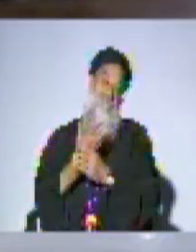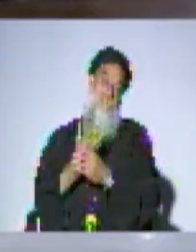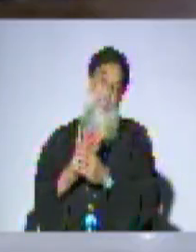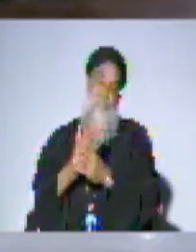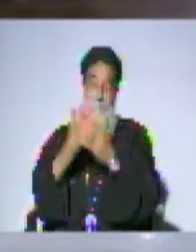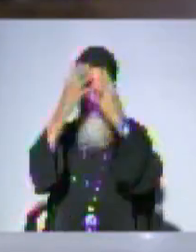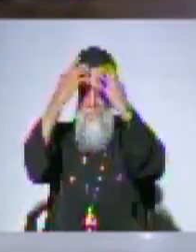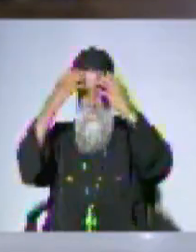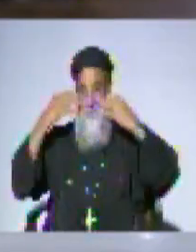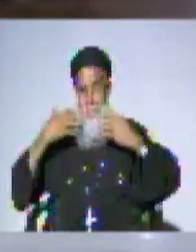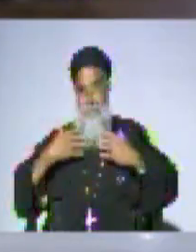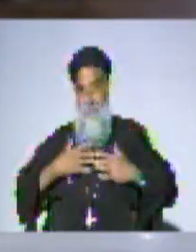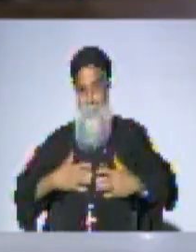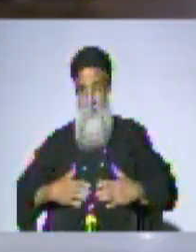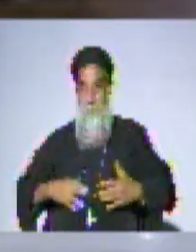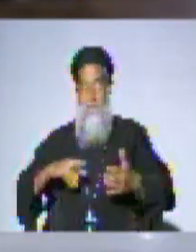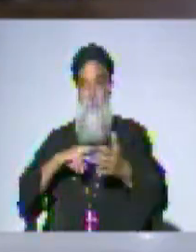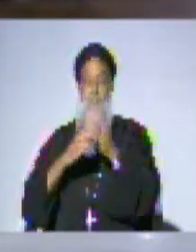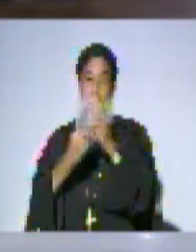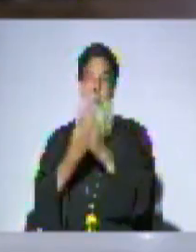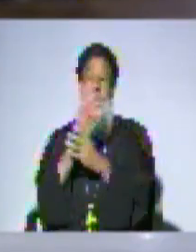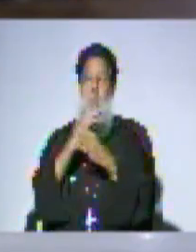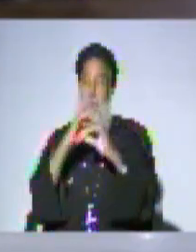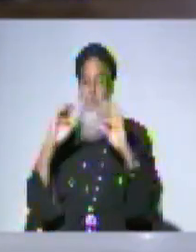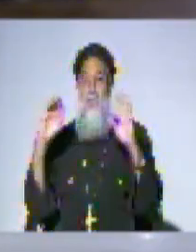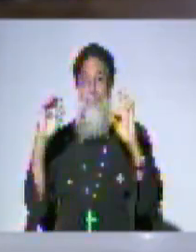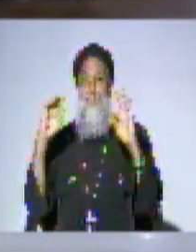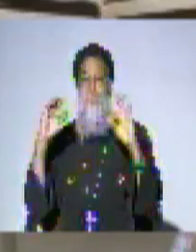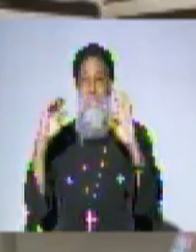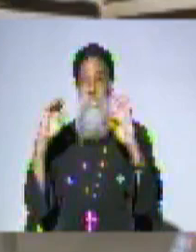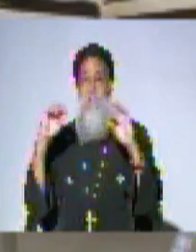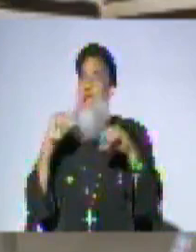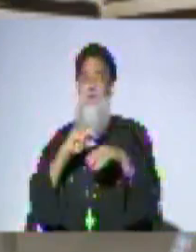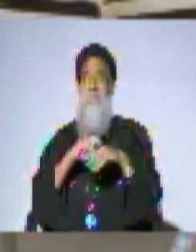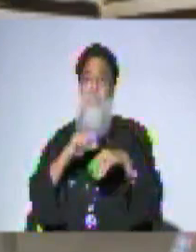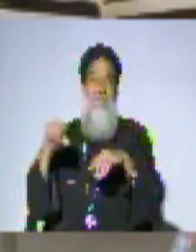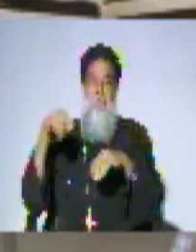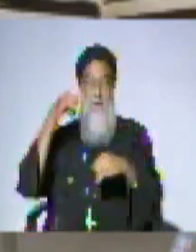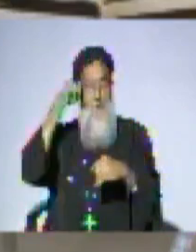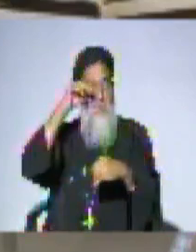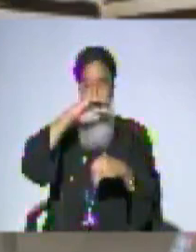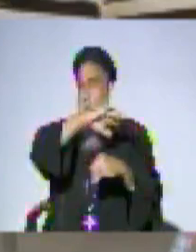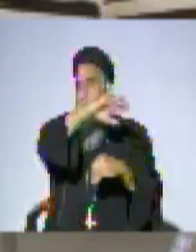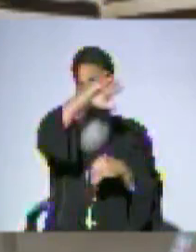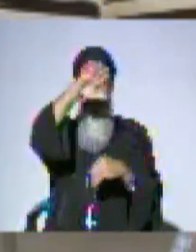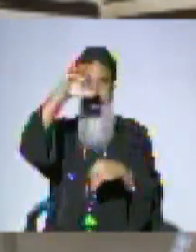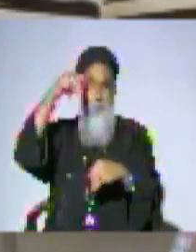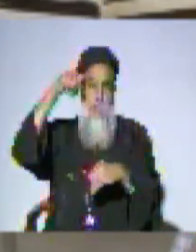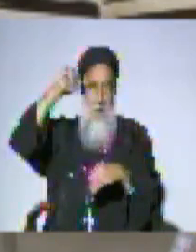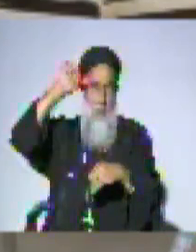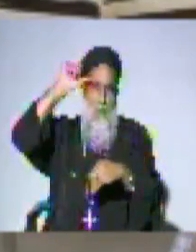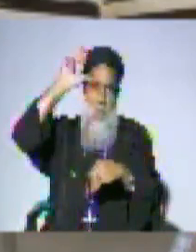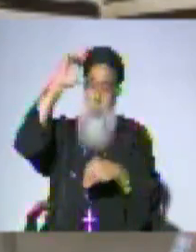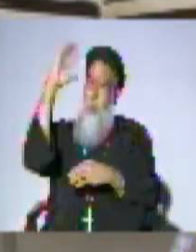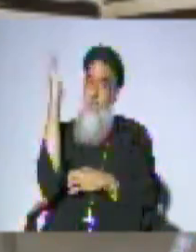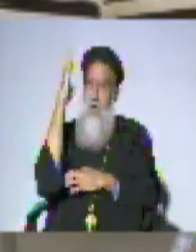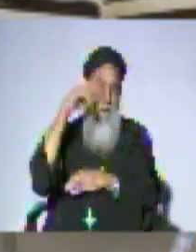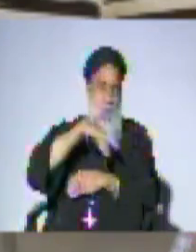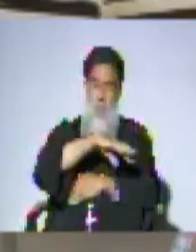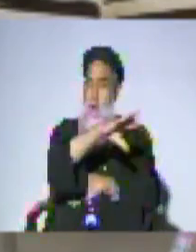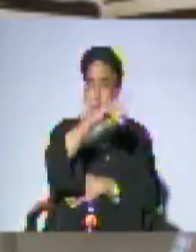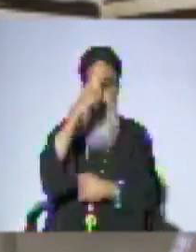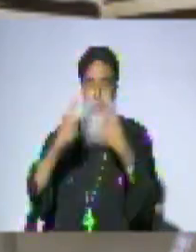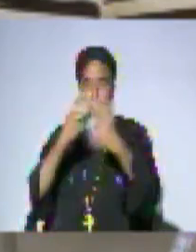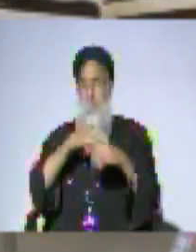الغرائز الله صنعها في المخلوقات. فكل حتى كل شجرة كل نبات